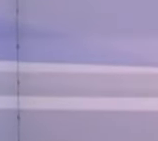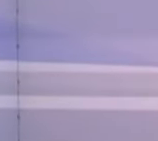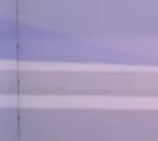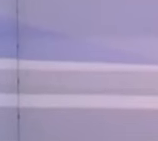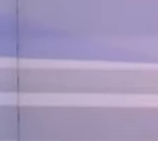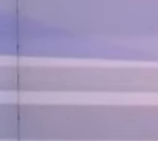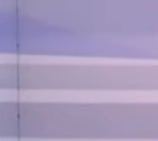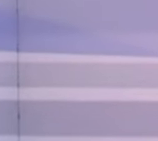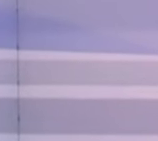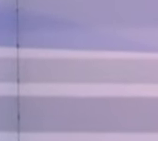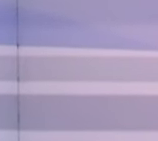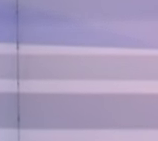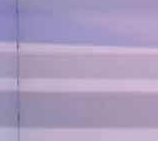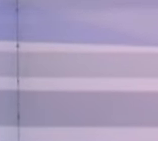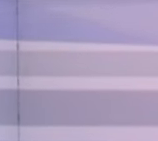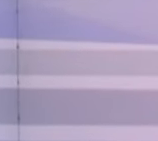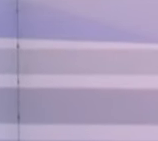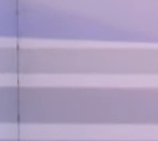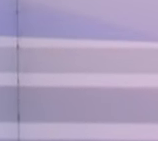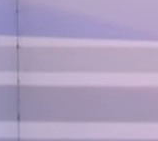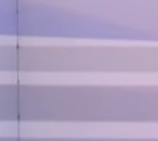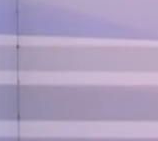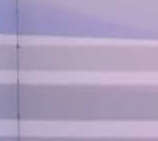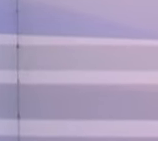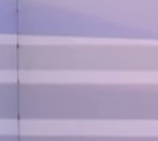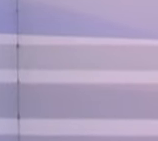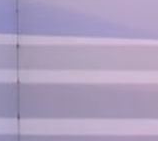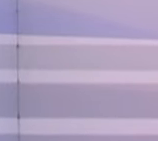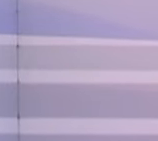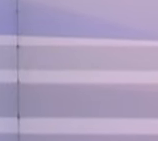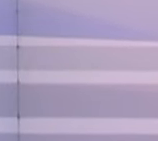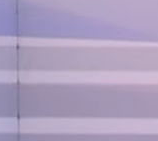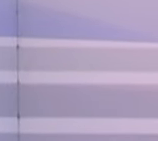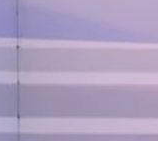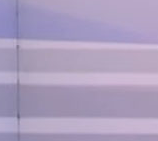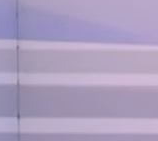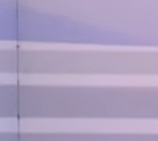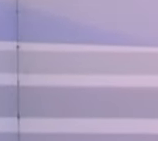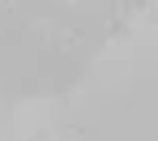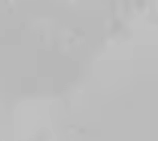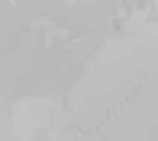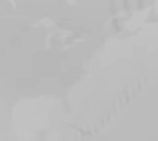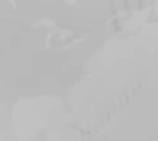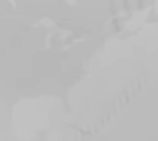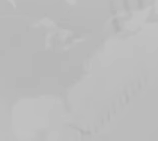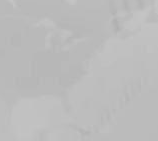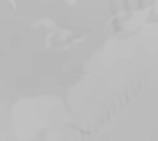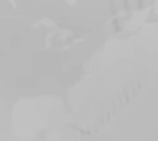abroad, samahan nyo kami sa GMA Pinoy TV at www.gmanews.tv.